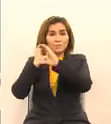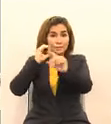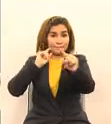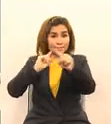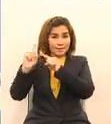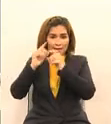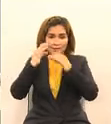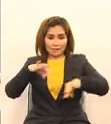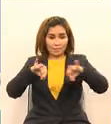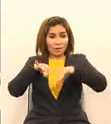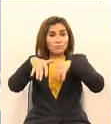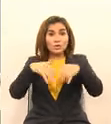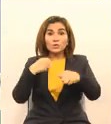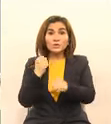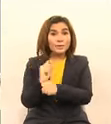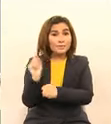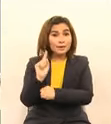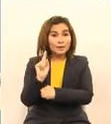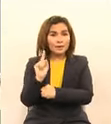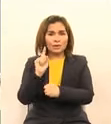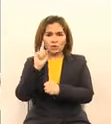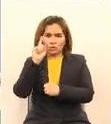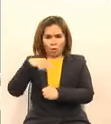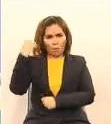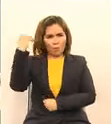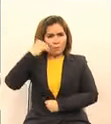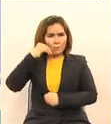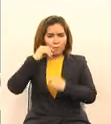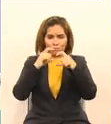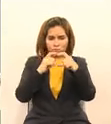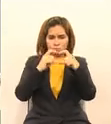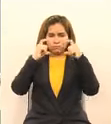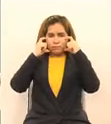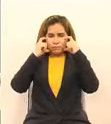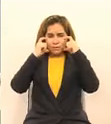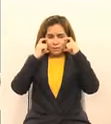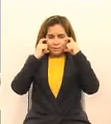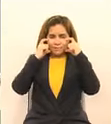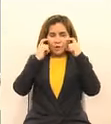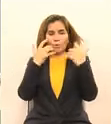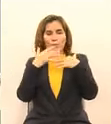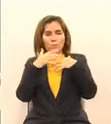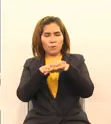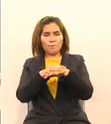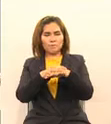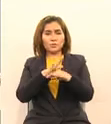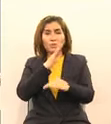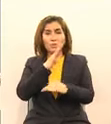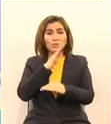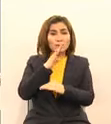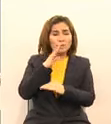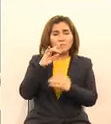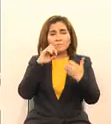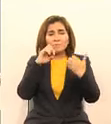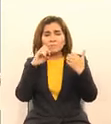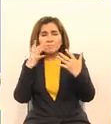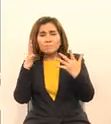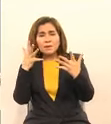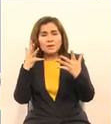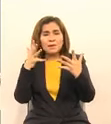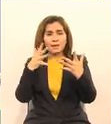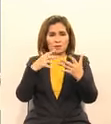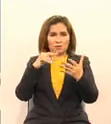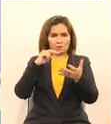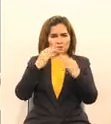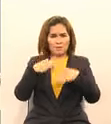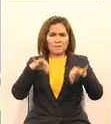ราต้องสวมหน้ากากอนามัยนะอยู่เป็นประจำนะครับถ้าไม่มีอะไรขอให้พวกเรา